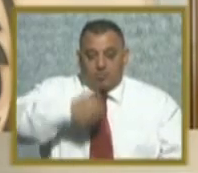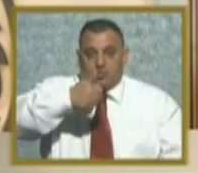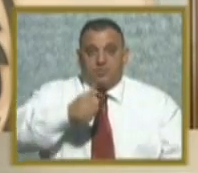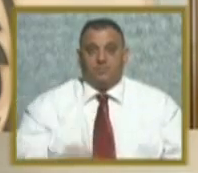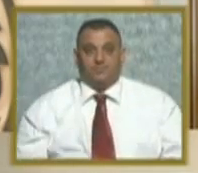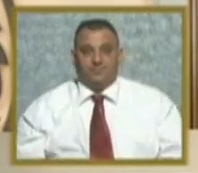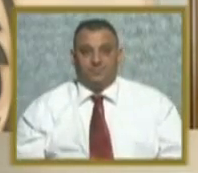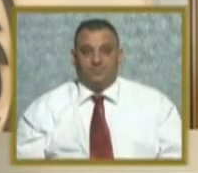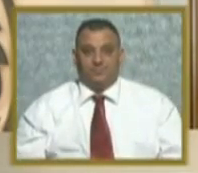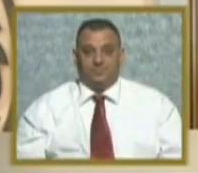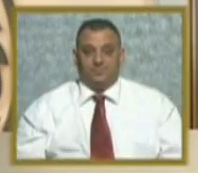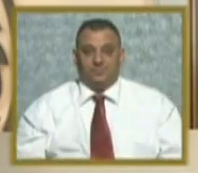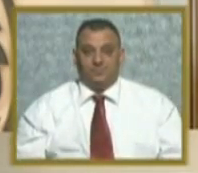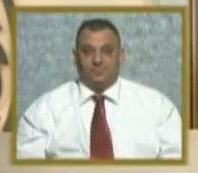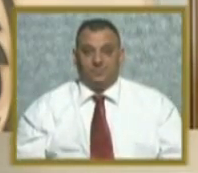قولي.